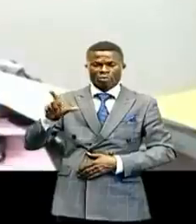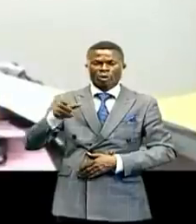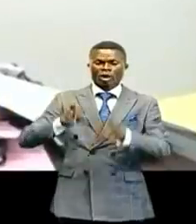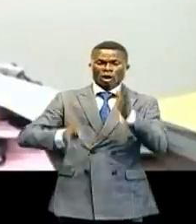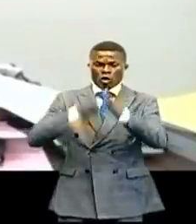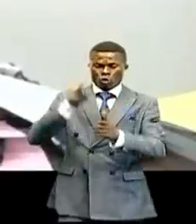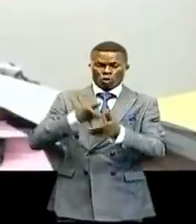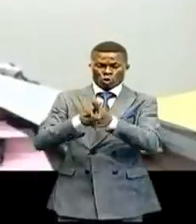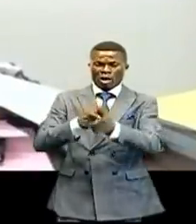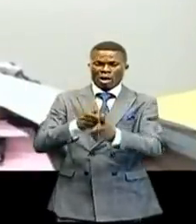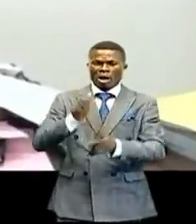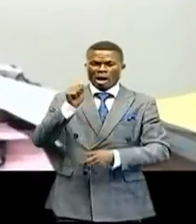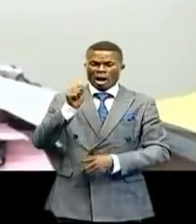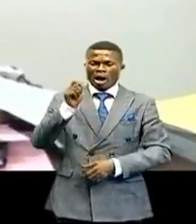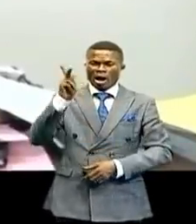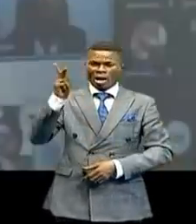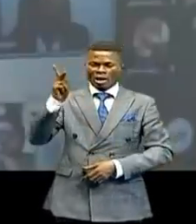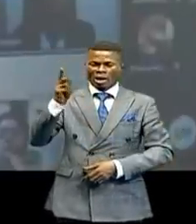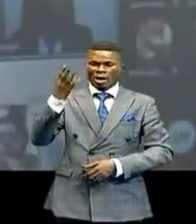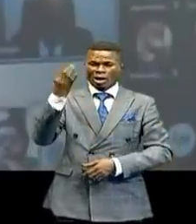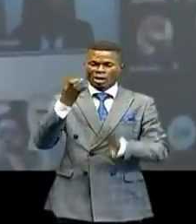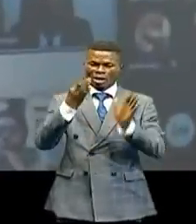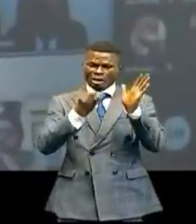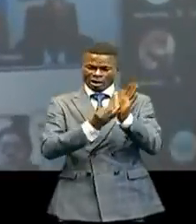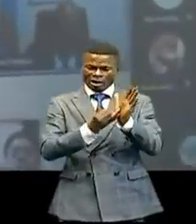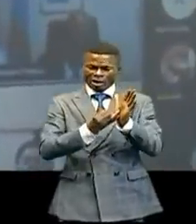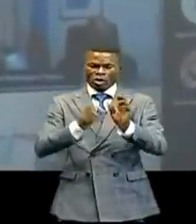armes AK-47, auprès du